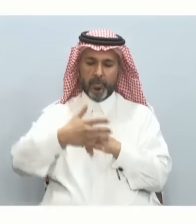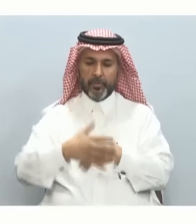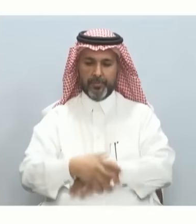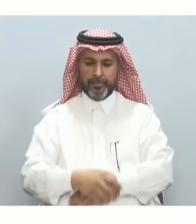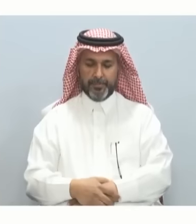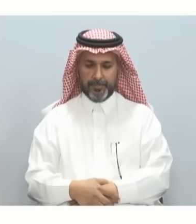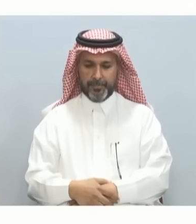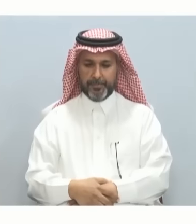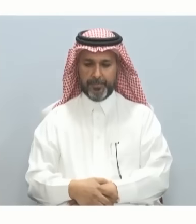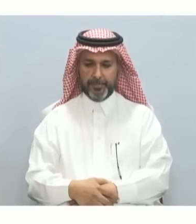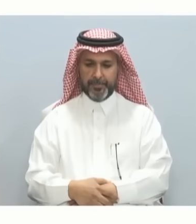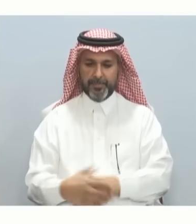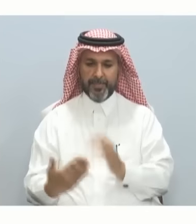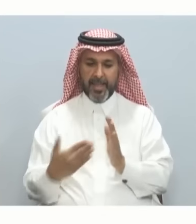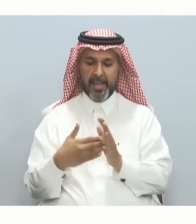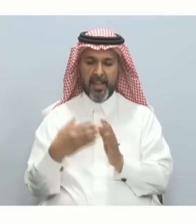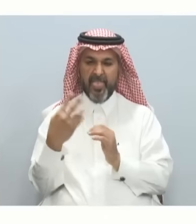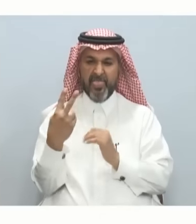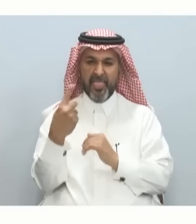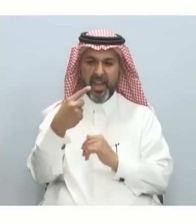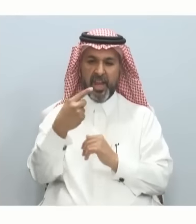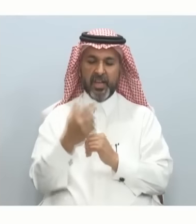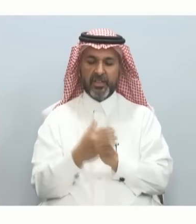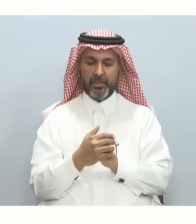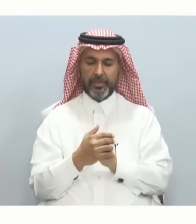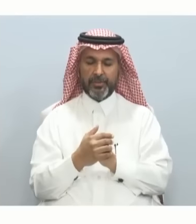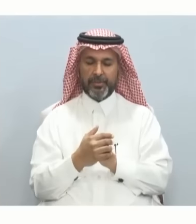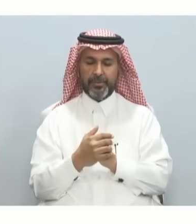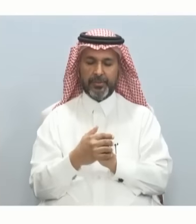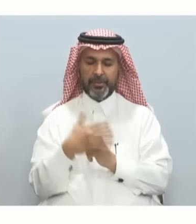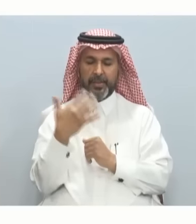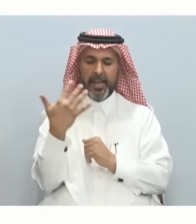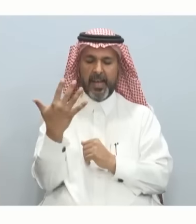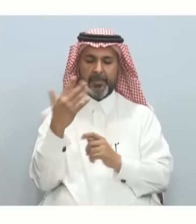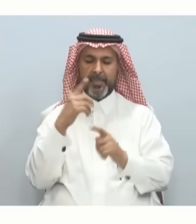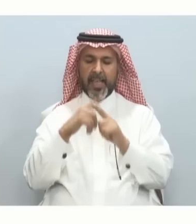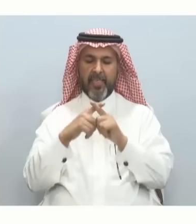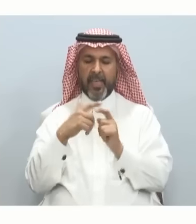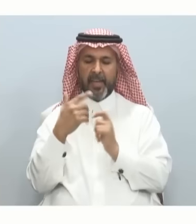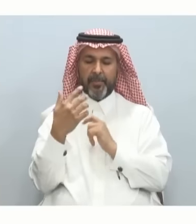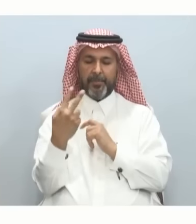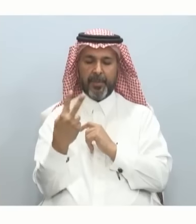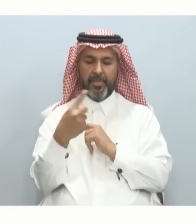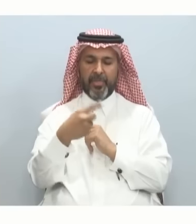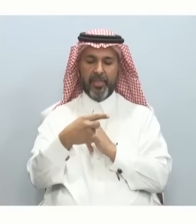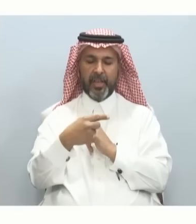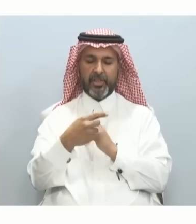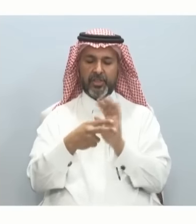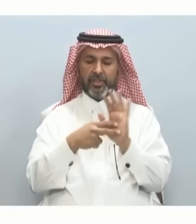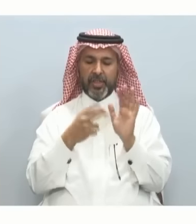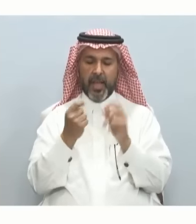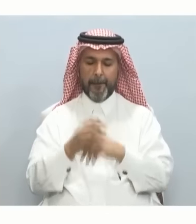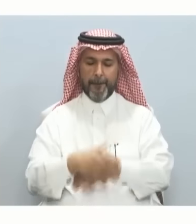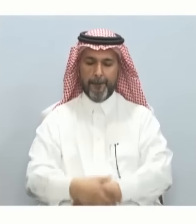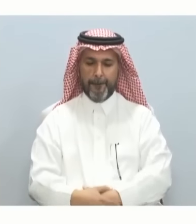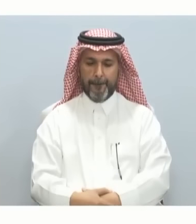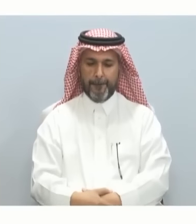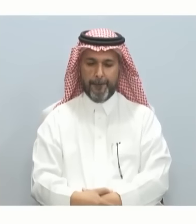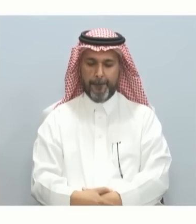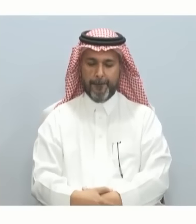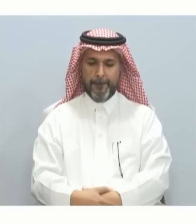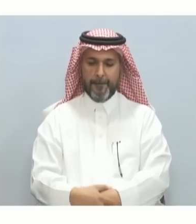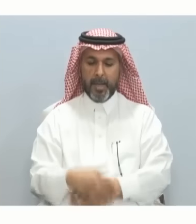طيب اخيرا في 12 يوم نقول عدد الصلوات